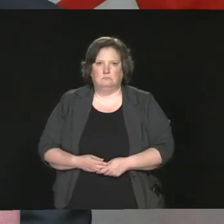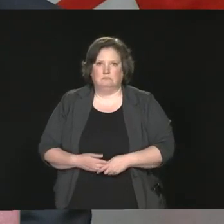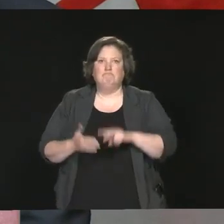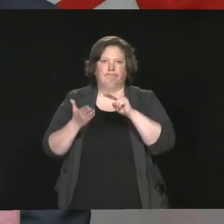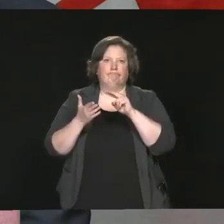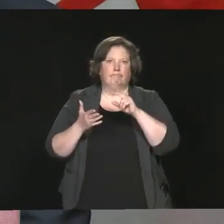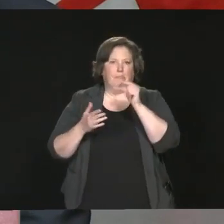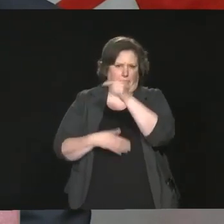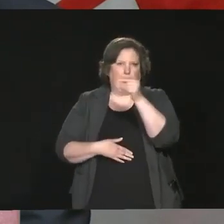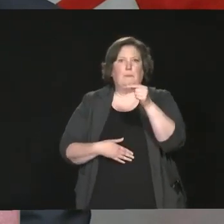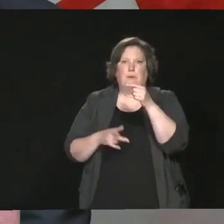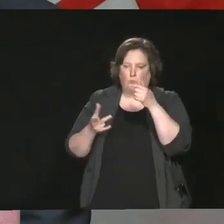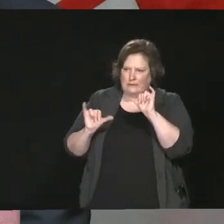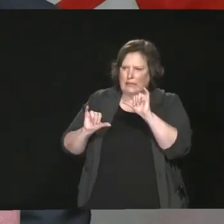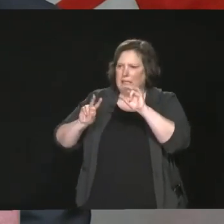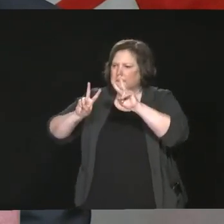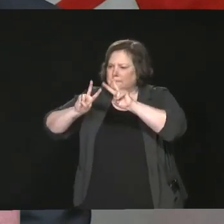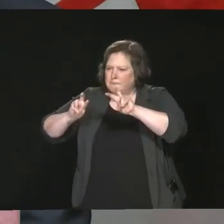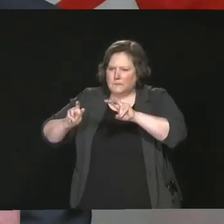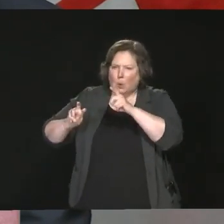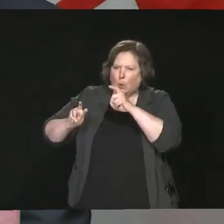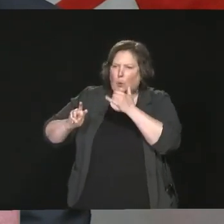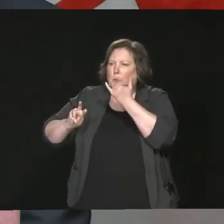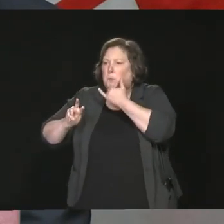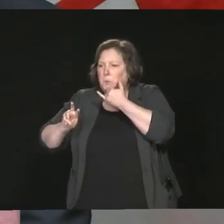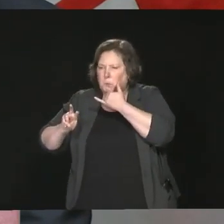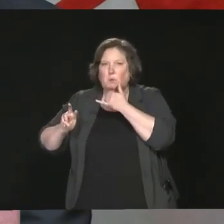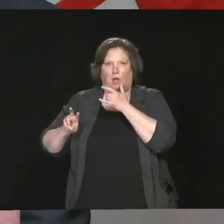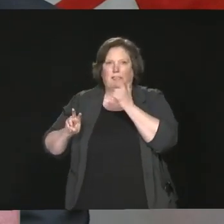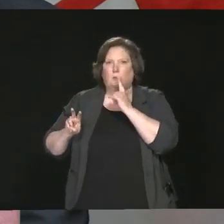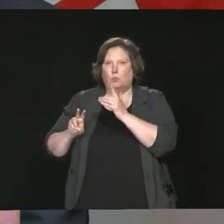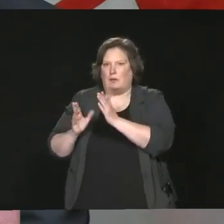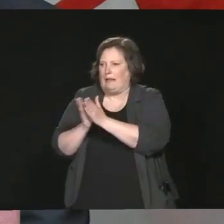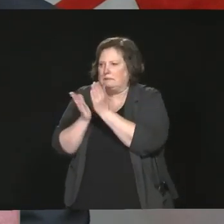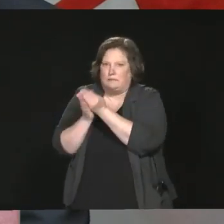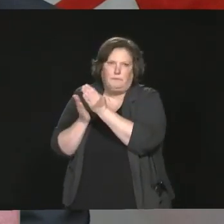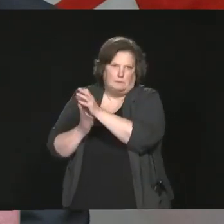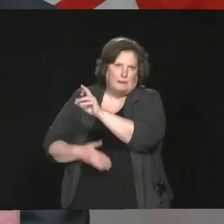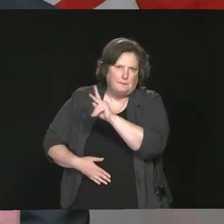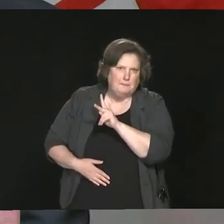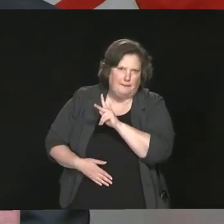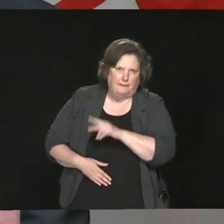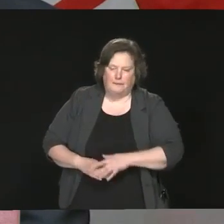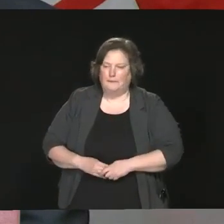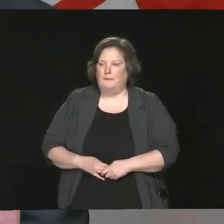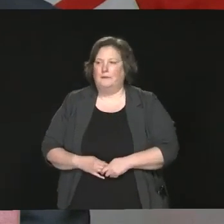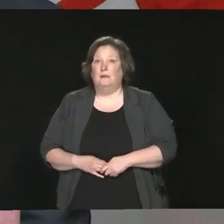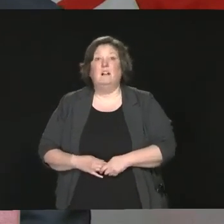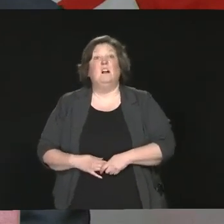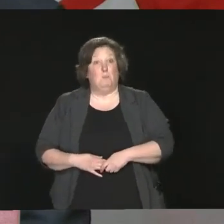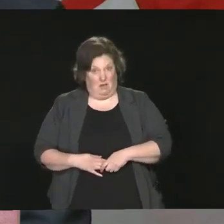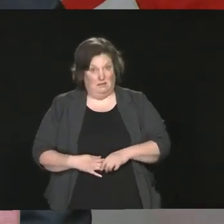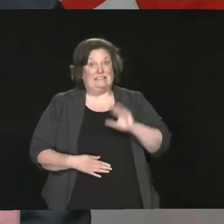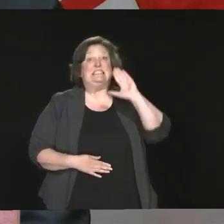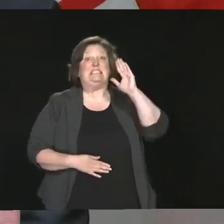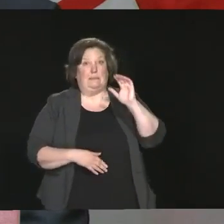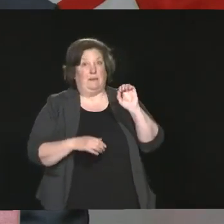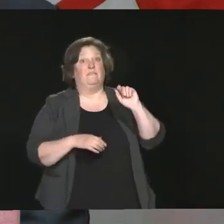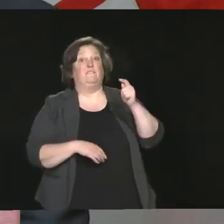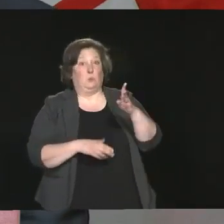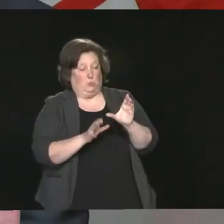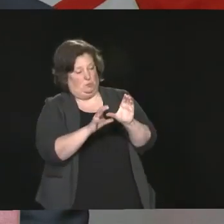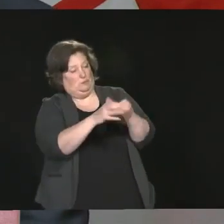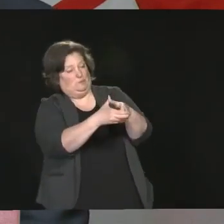plus, des fraudeurs, des gens qui profitent de circonstances exceptionnelles, mais qui le font aussi dans des contextes